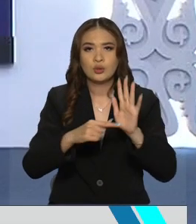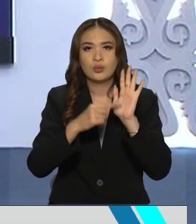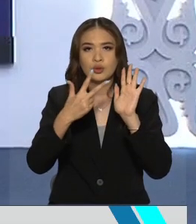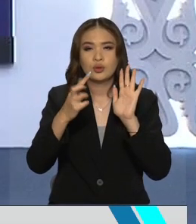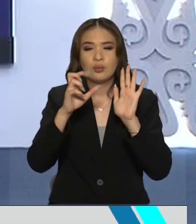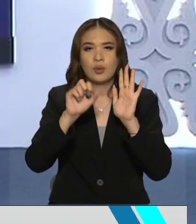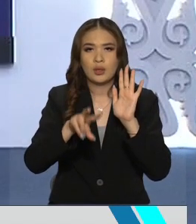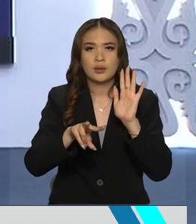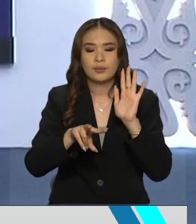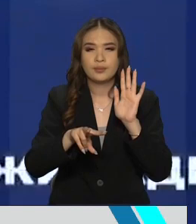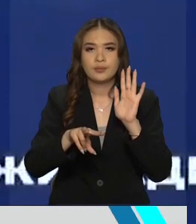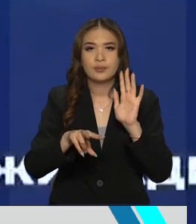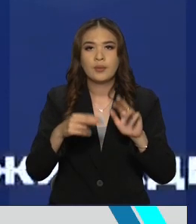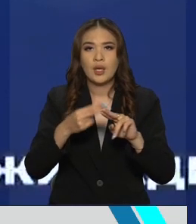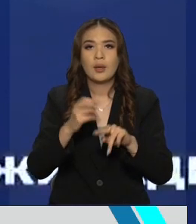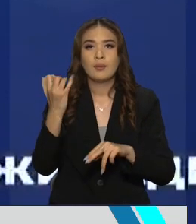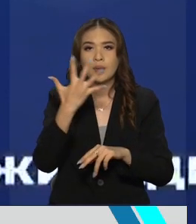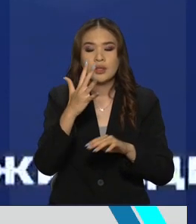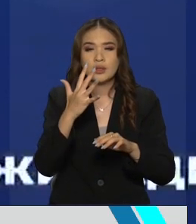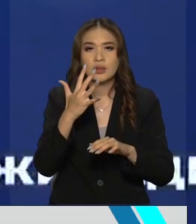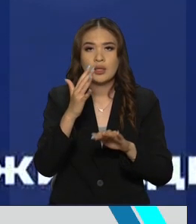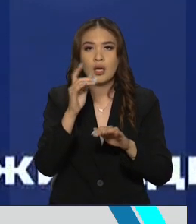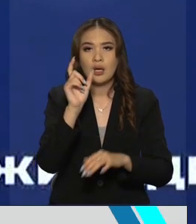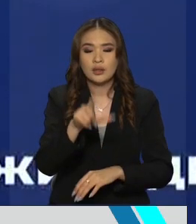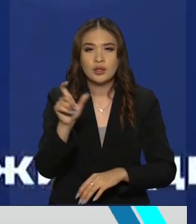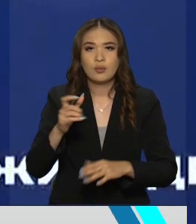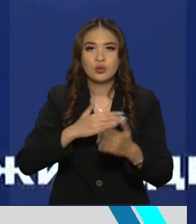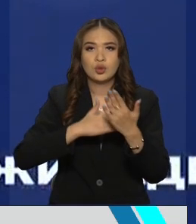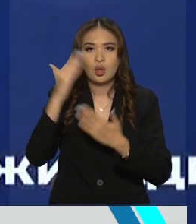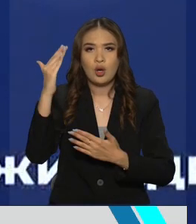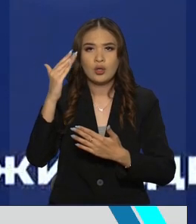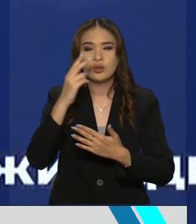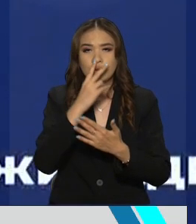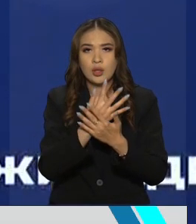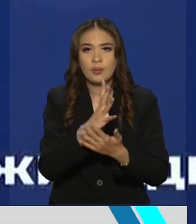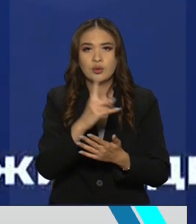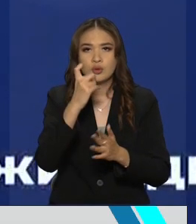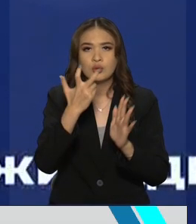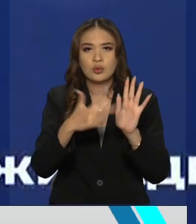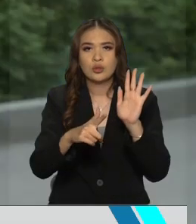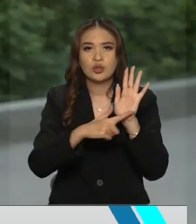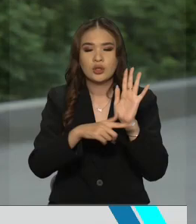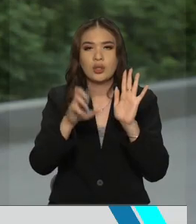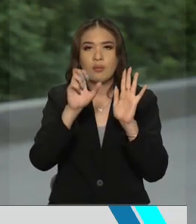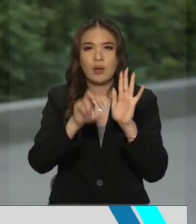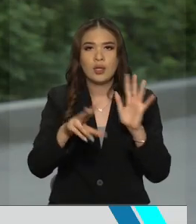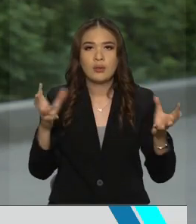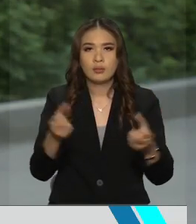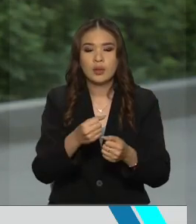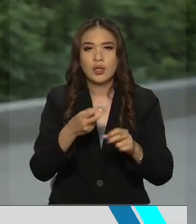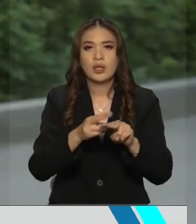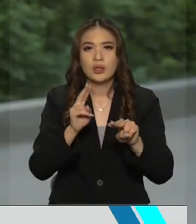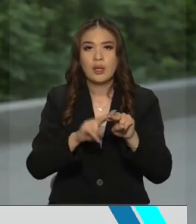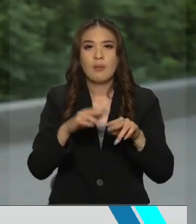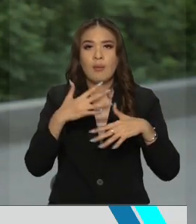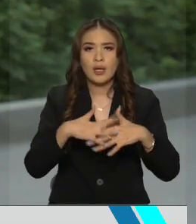болды. 5 адам ең жоғары көрсеткіш алды, бұл 137 балл алды. Ең көп таңдалған пән